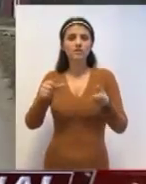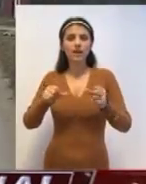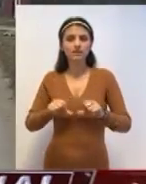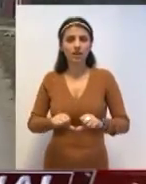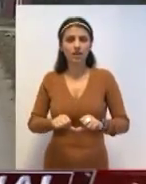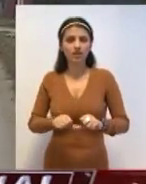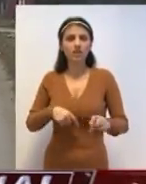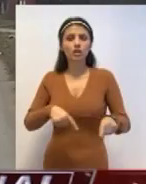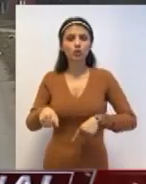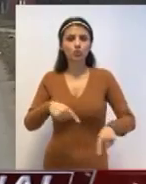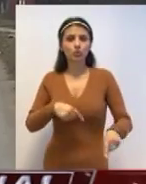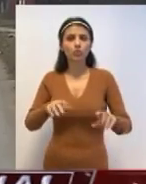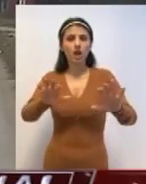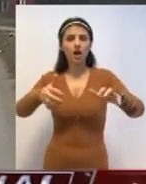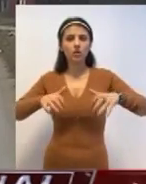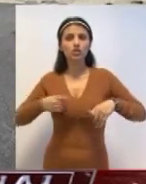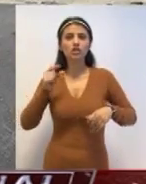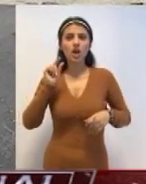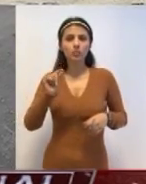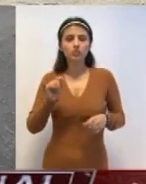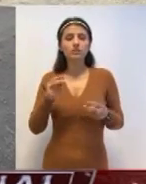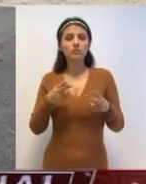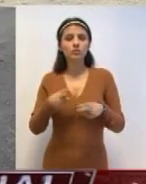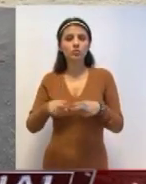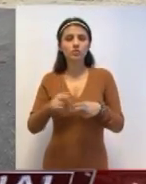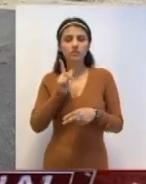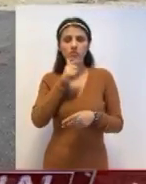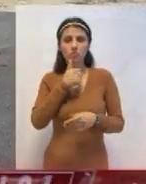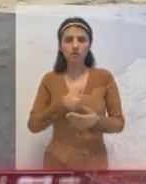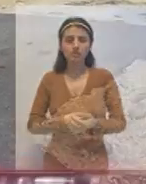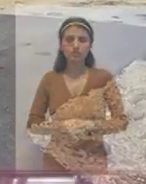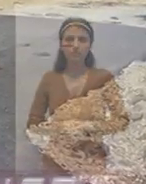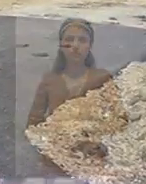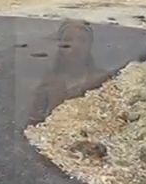toată comuna să fie asfaltată, iar drumurile agricole cel puțin amenajate și pietruite.